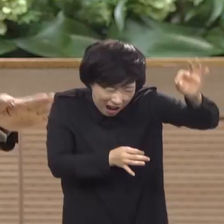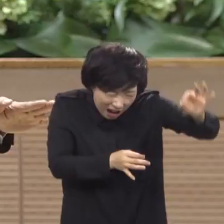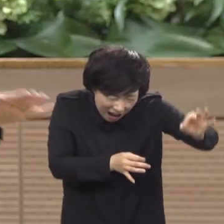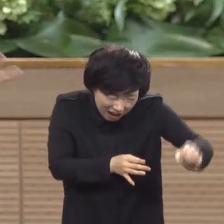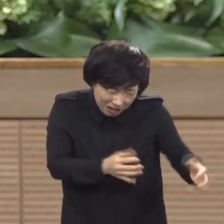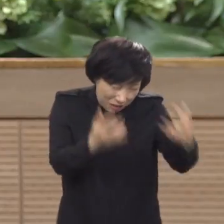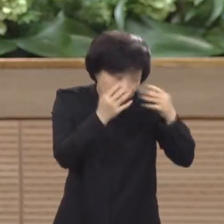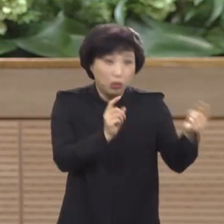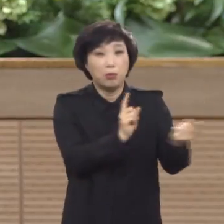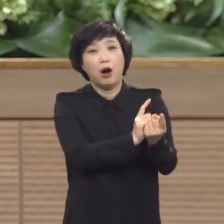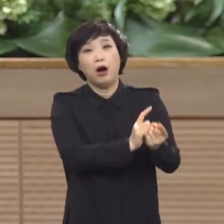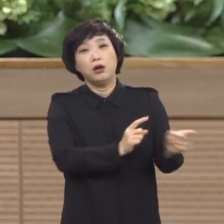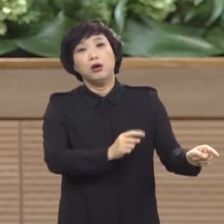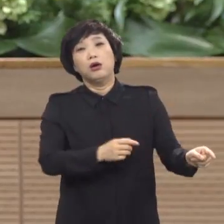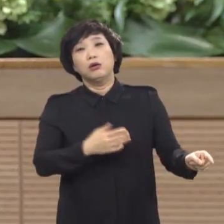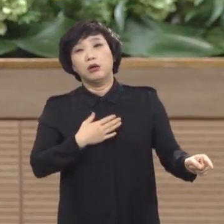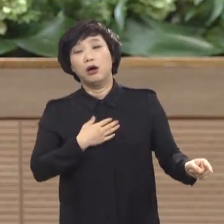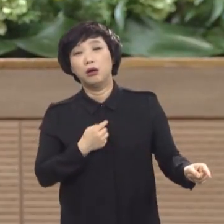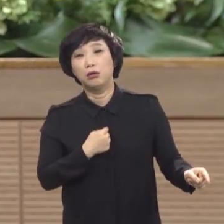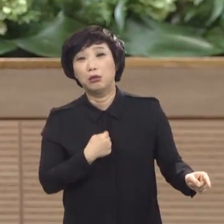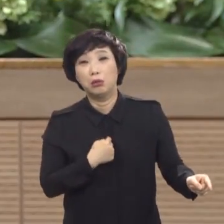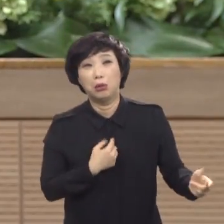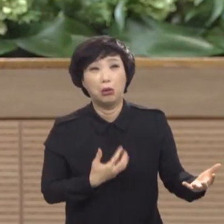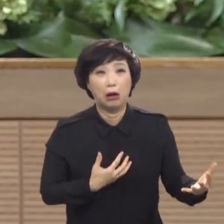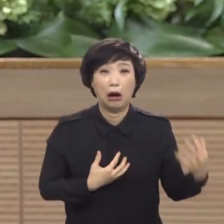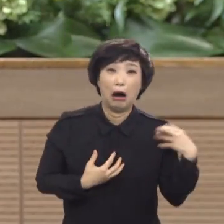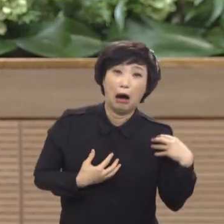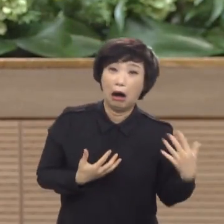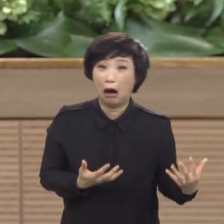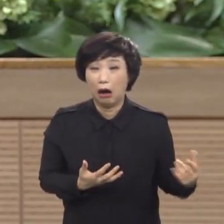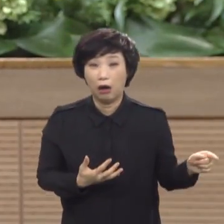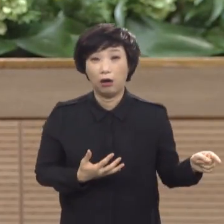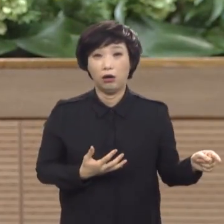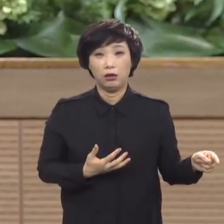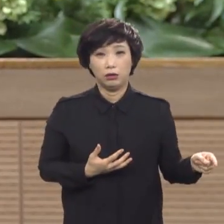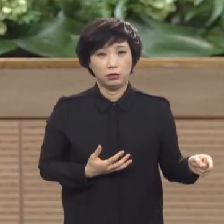세세토록 당한 이 고통을 어떻게 견디랴?